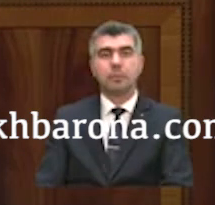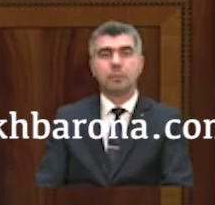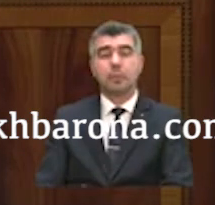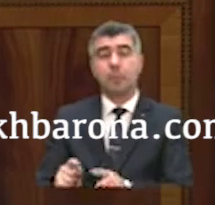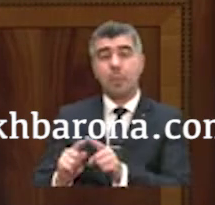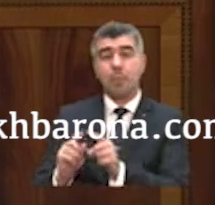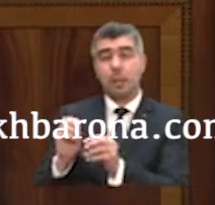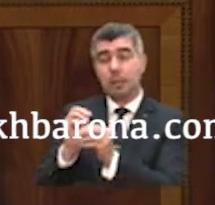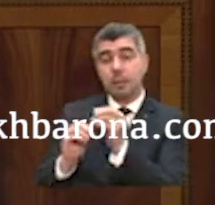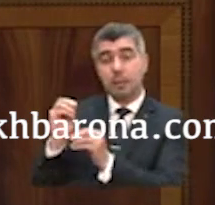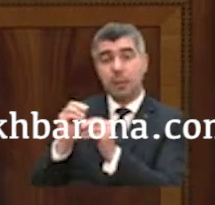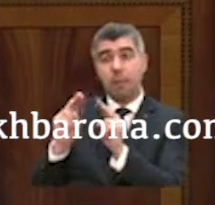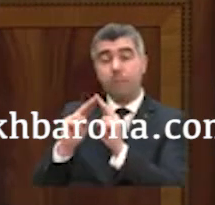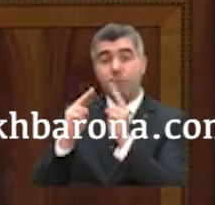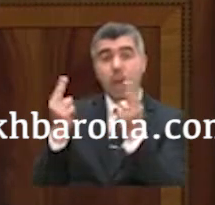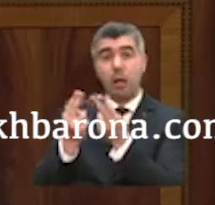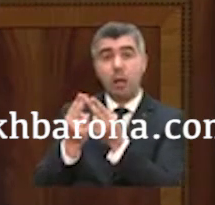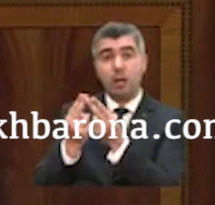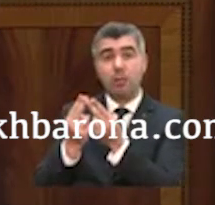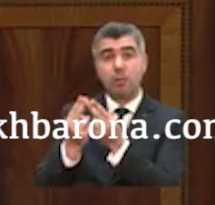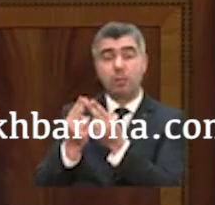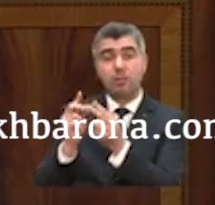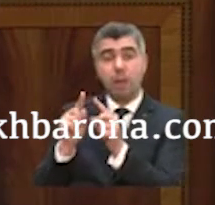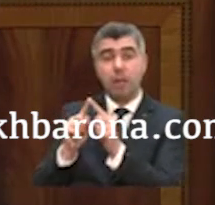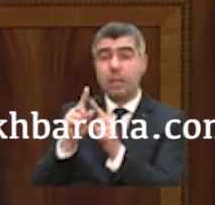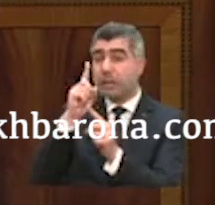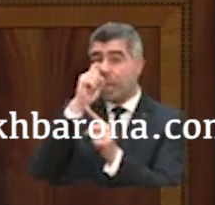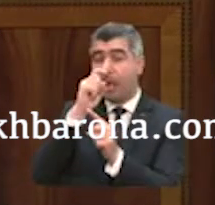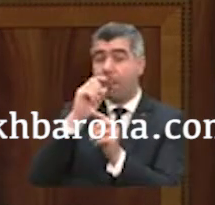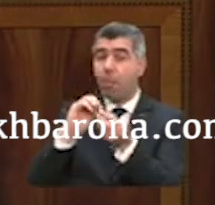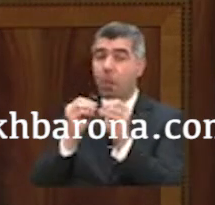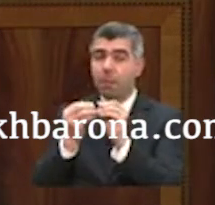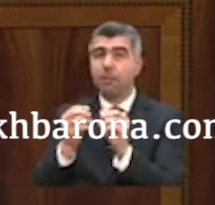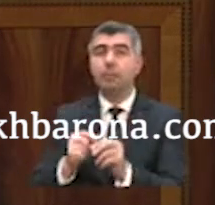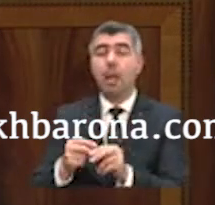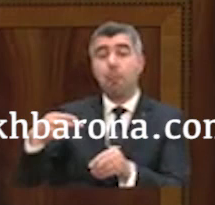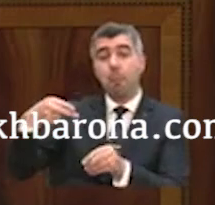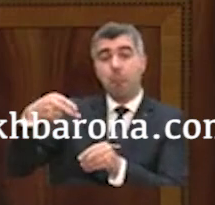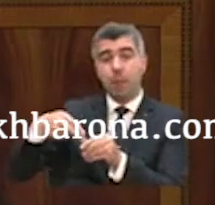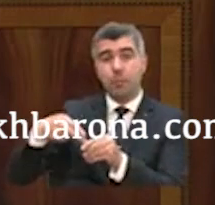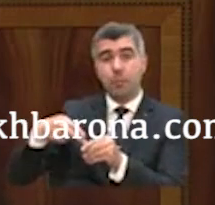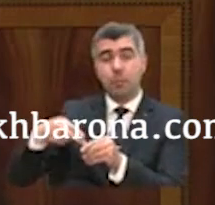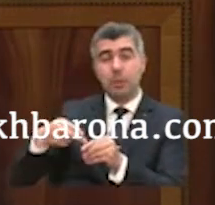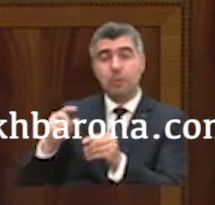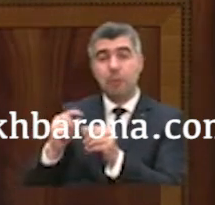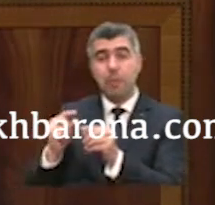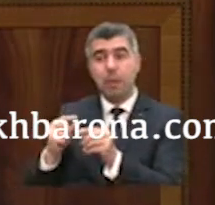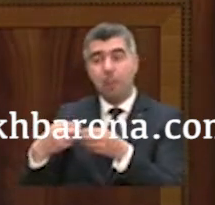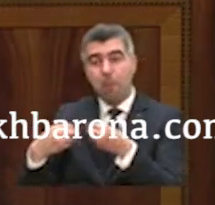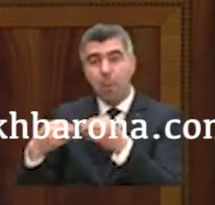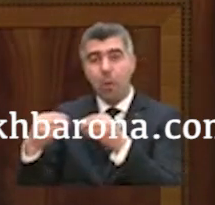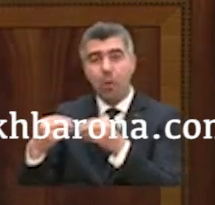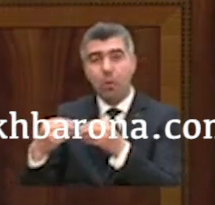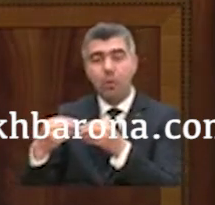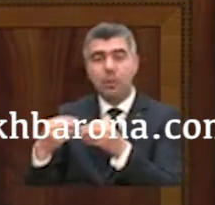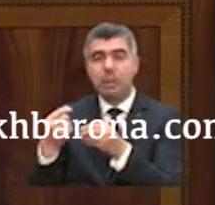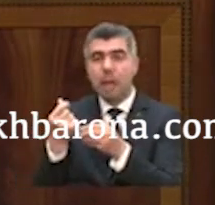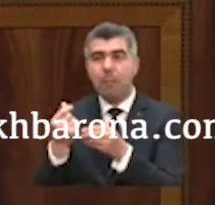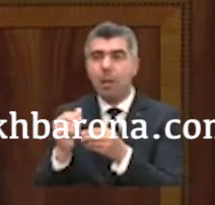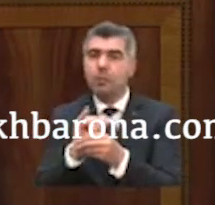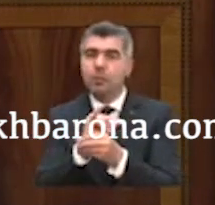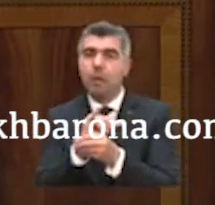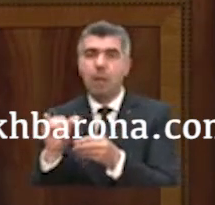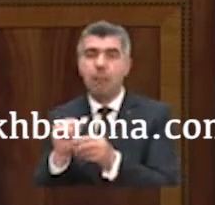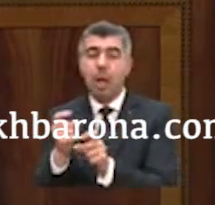أسعار عالمية ماشي مرتفعة بل ملتهبة، البترول وصل أثمنة خيالية، حرب